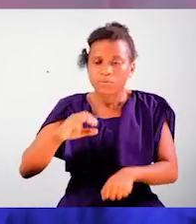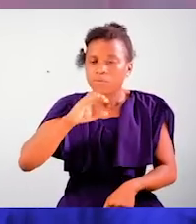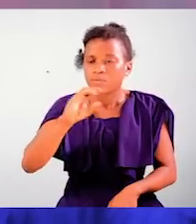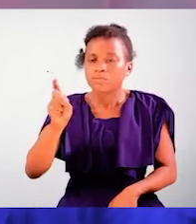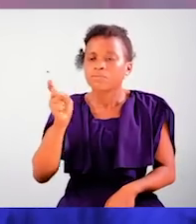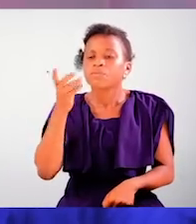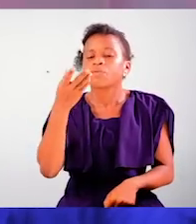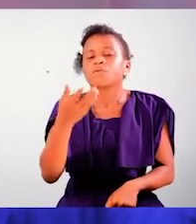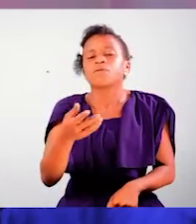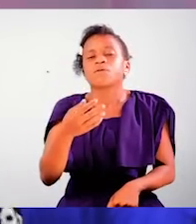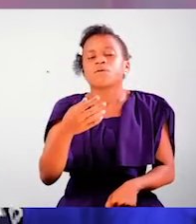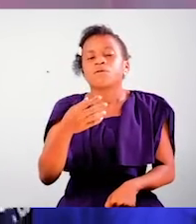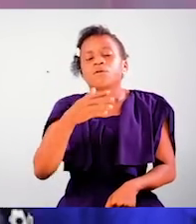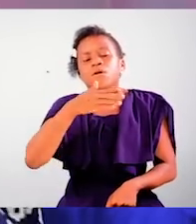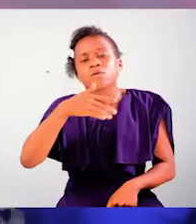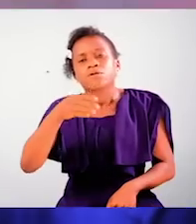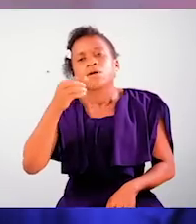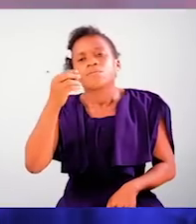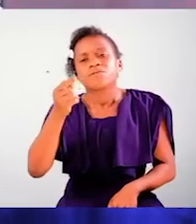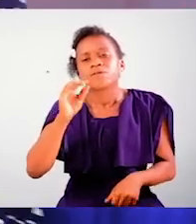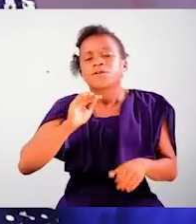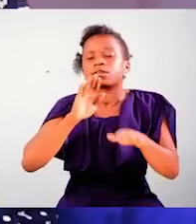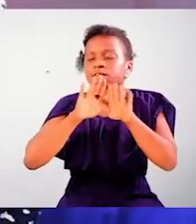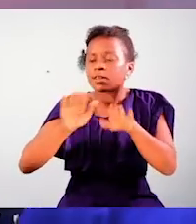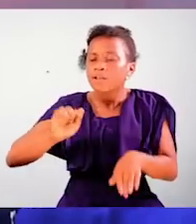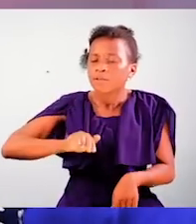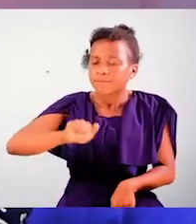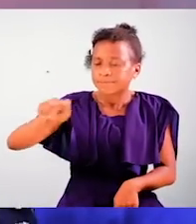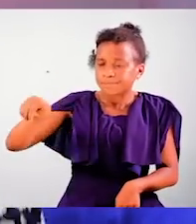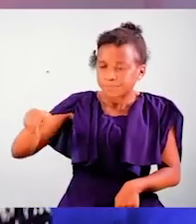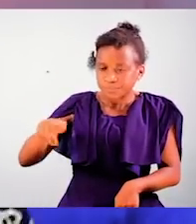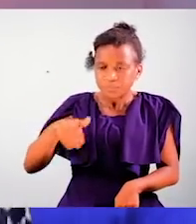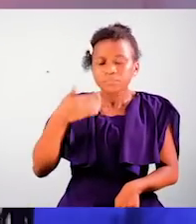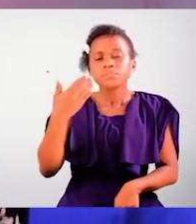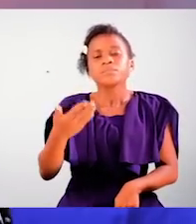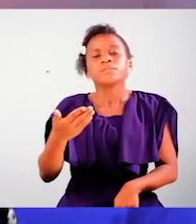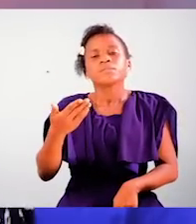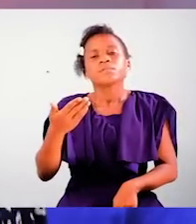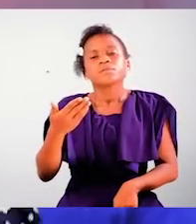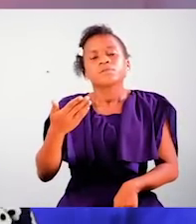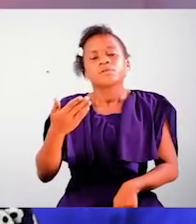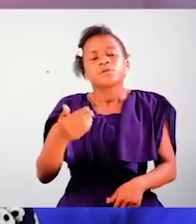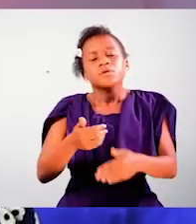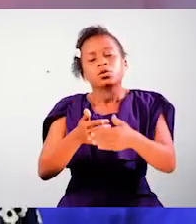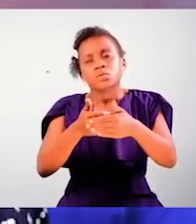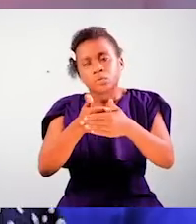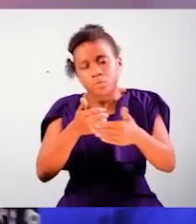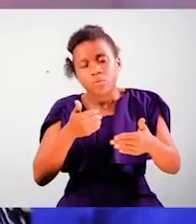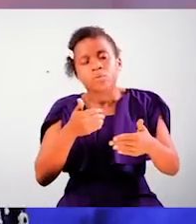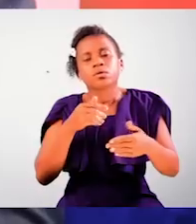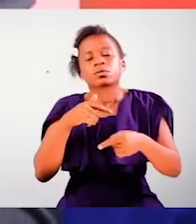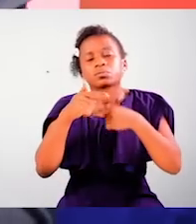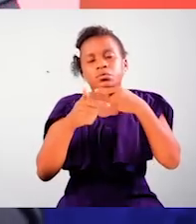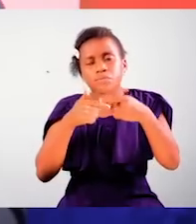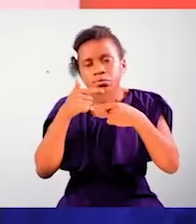zimeibiwa. Asante sana. Sio kwenda, kwa nini tunamweka wakati fedha zinaibiwa? Kwa nini tusiweke wakati miradi inaendelea? Yaani